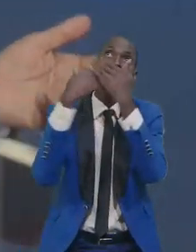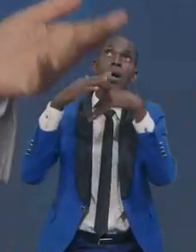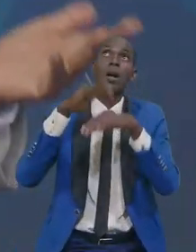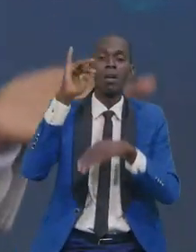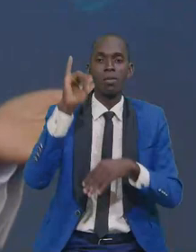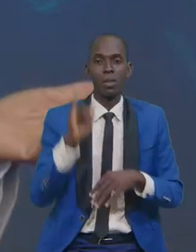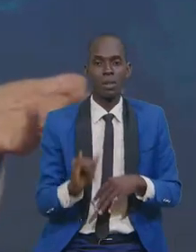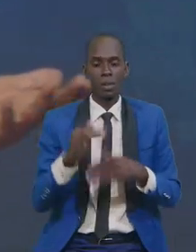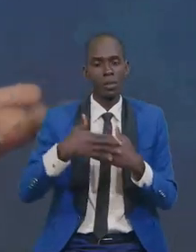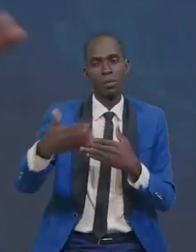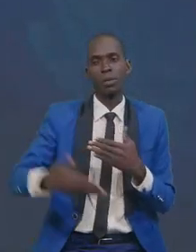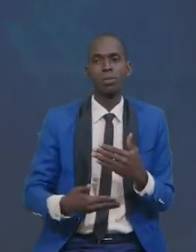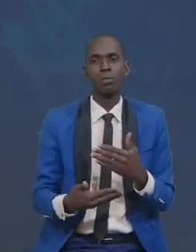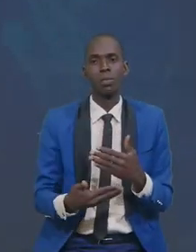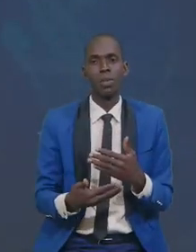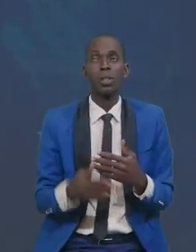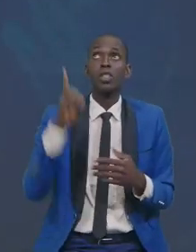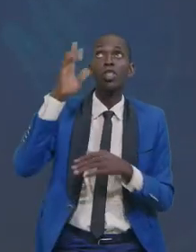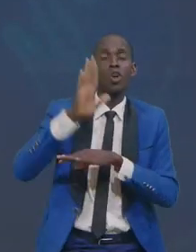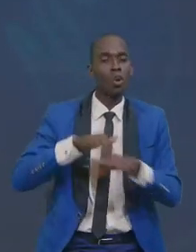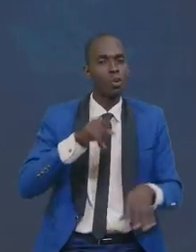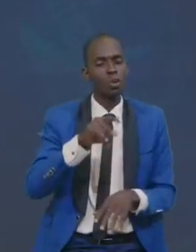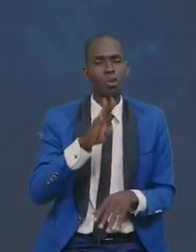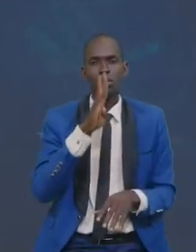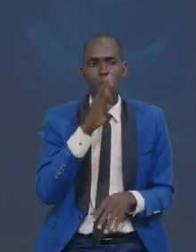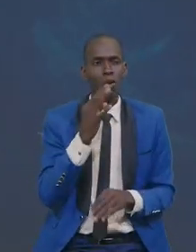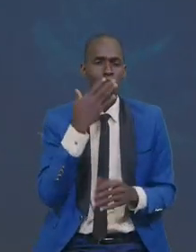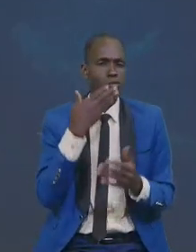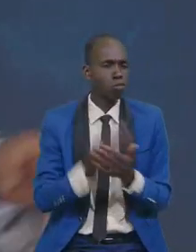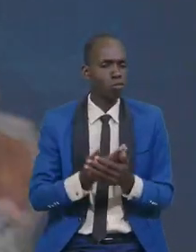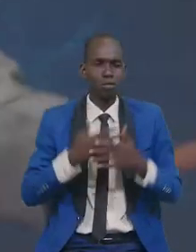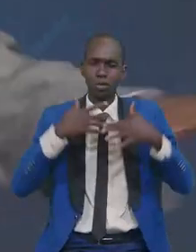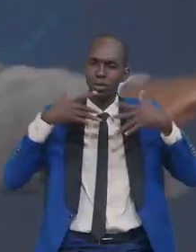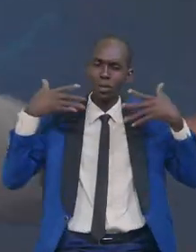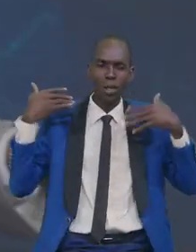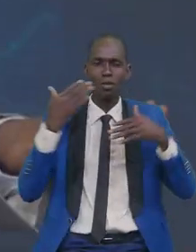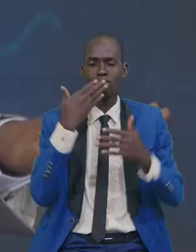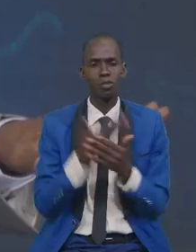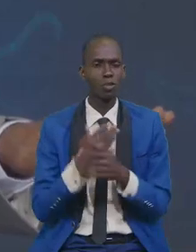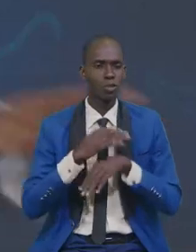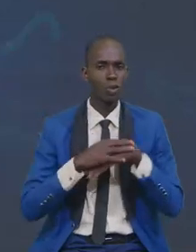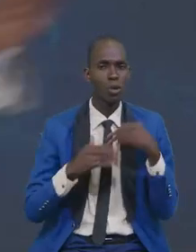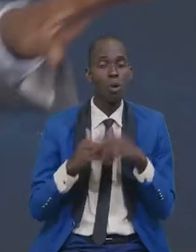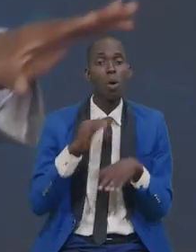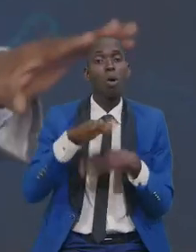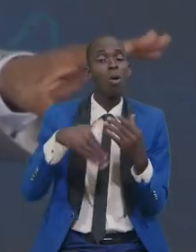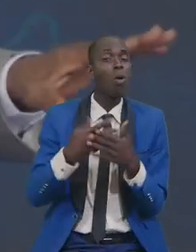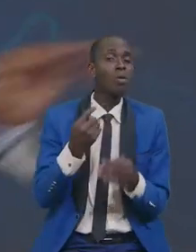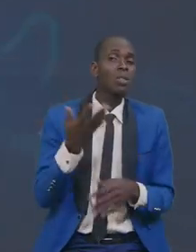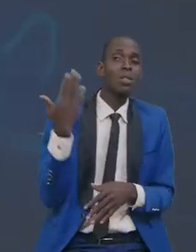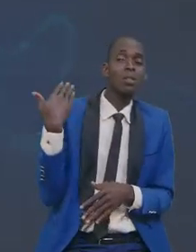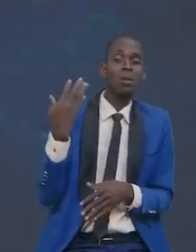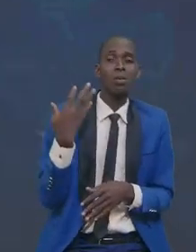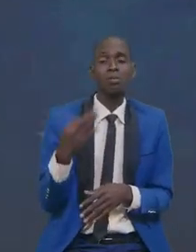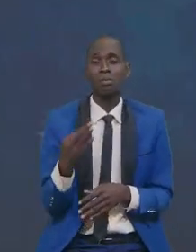servitude. L'invitation céleste. Il t'appelle. Prends courage. Prends courage. Toutes les choses du